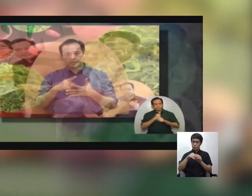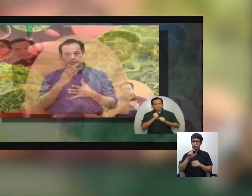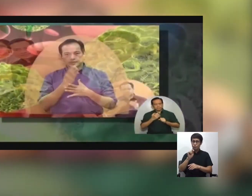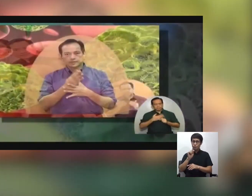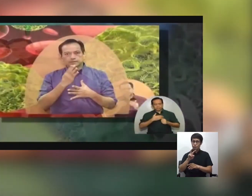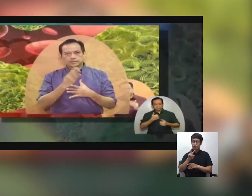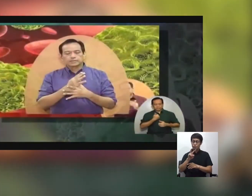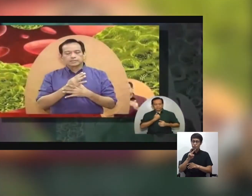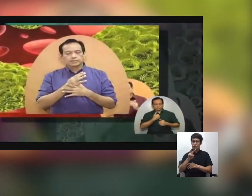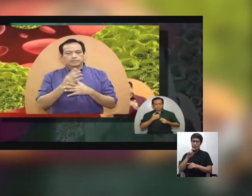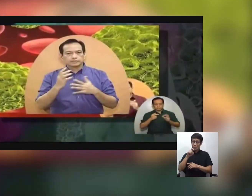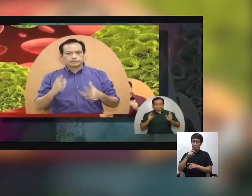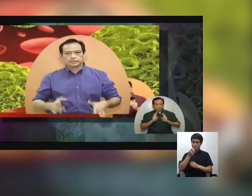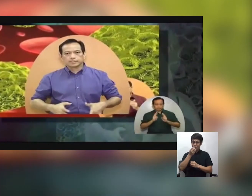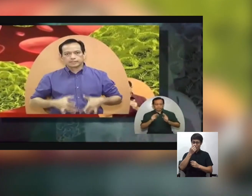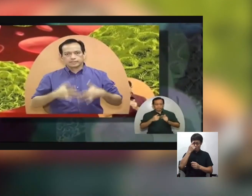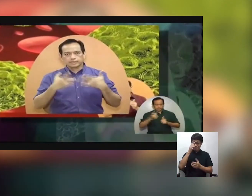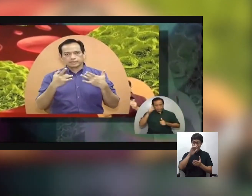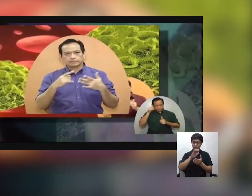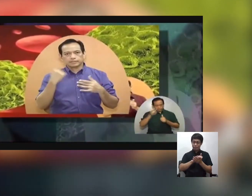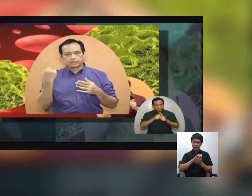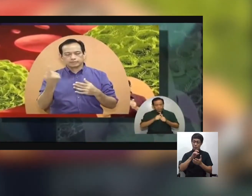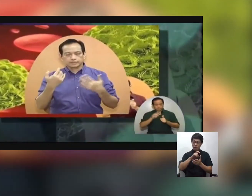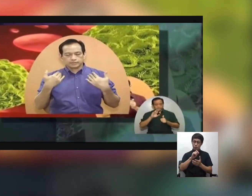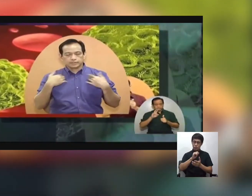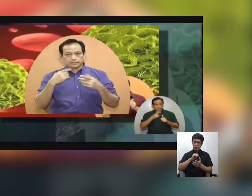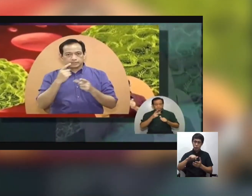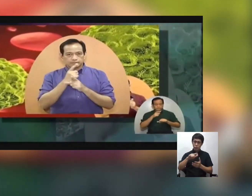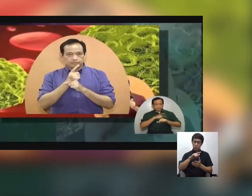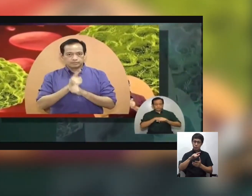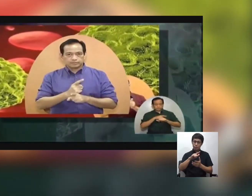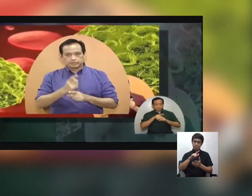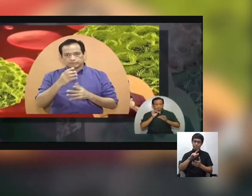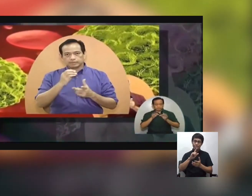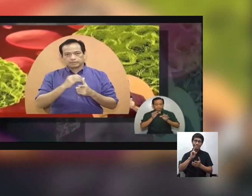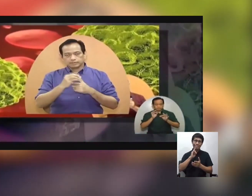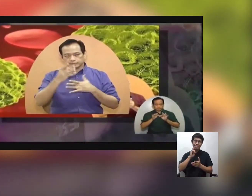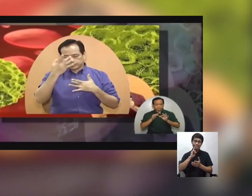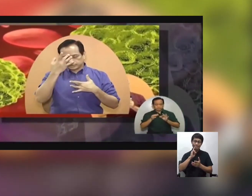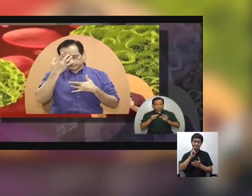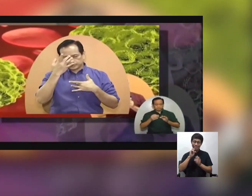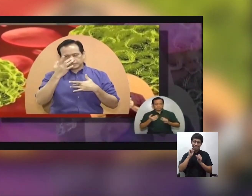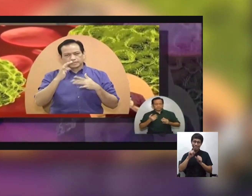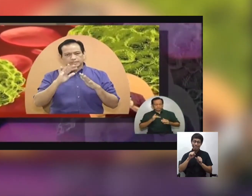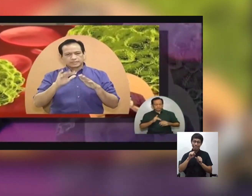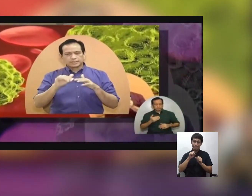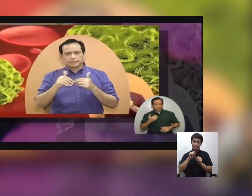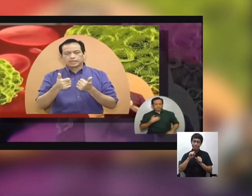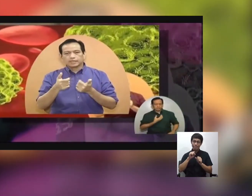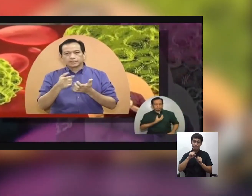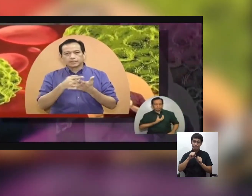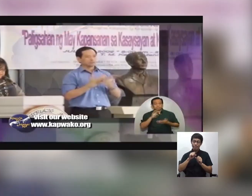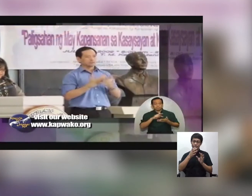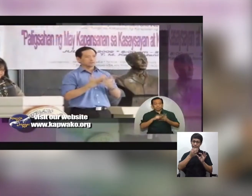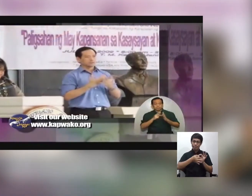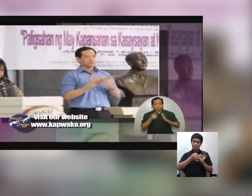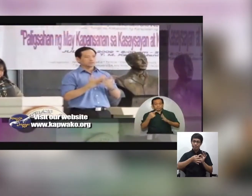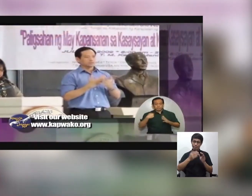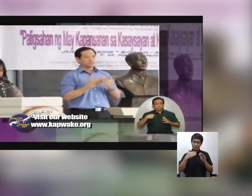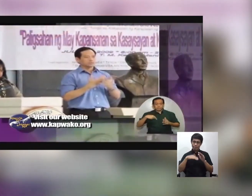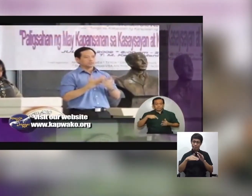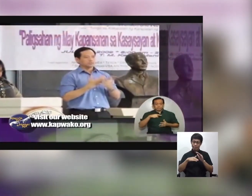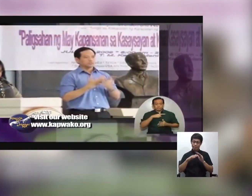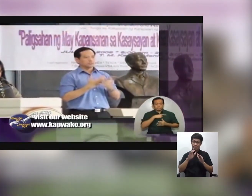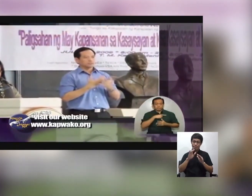nakaririnig ay nakakaintindi ng mga mensaheng ito o yung mga balitang ito sa pamamagitan ng sign